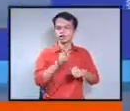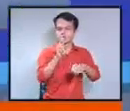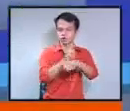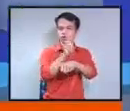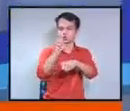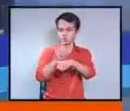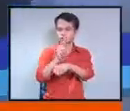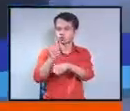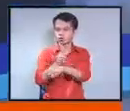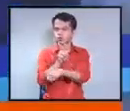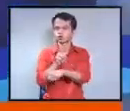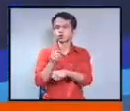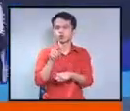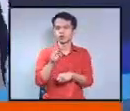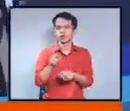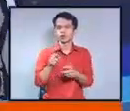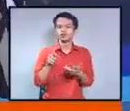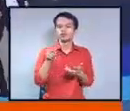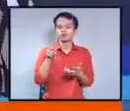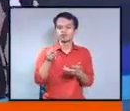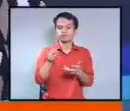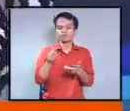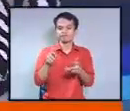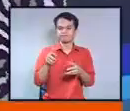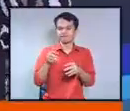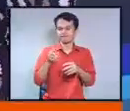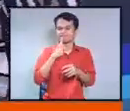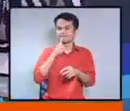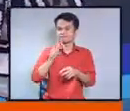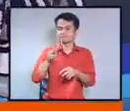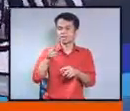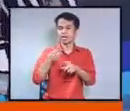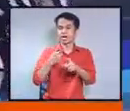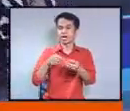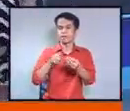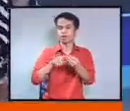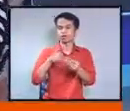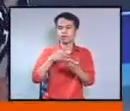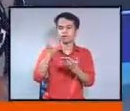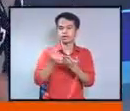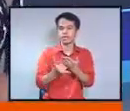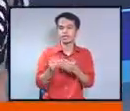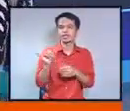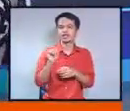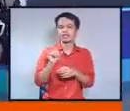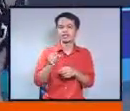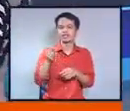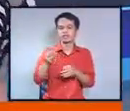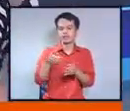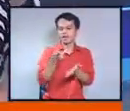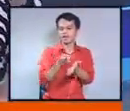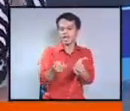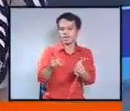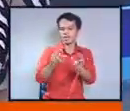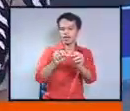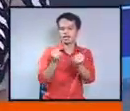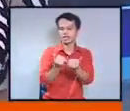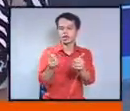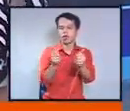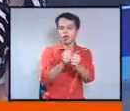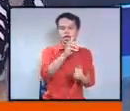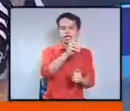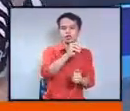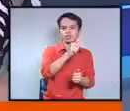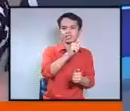Use. Yan daw ang utos ng Pangulo sa mga infrastructure projects. Kasunod ito ng pagkabigo ng ilang ahensya kabilang ang DOTR